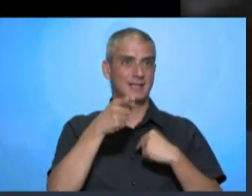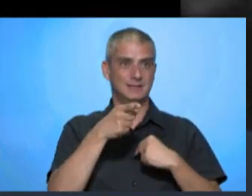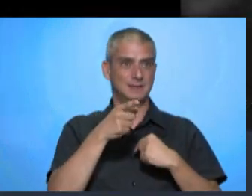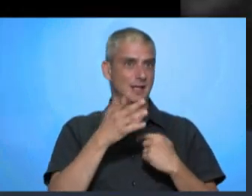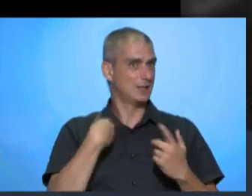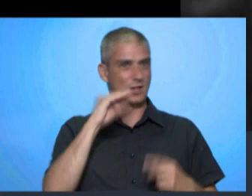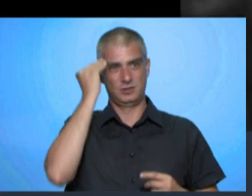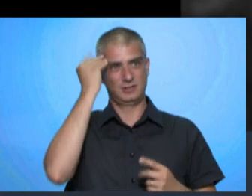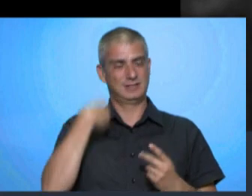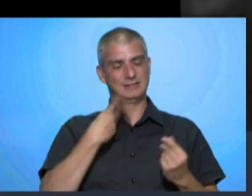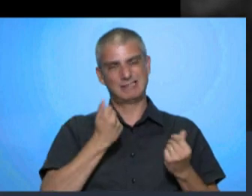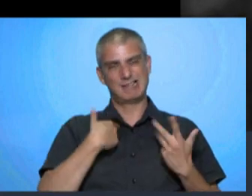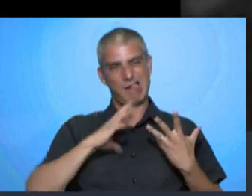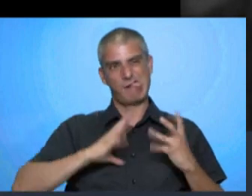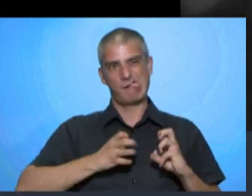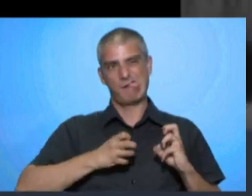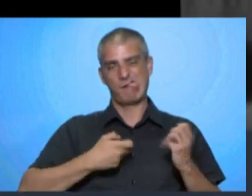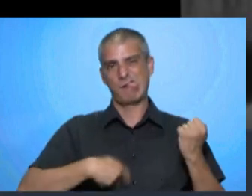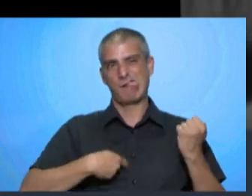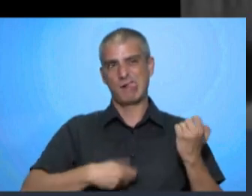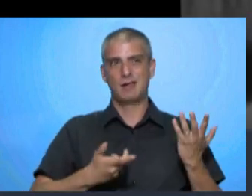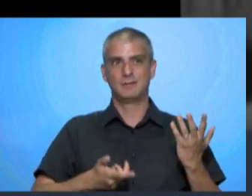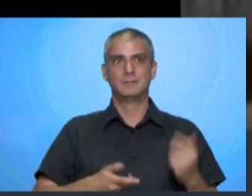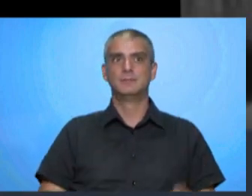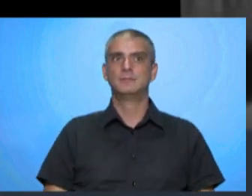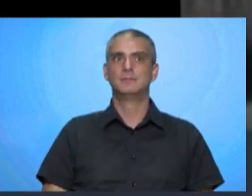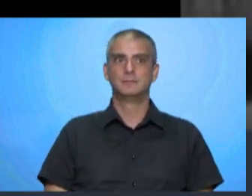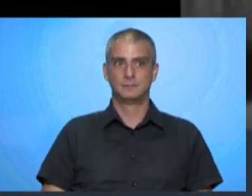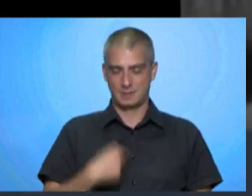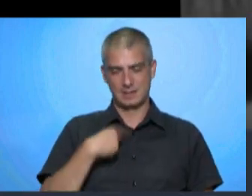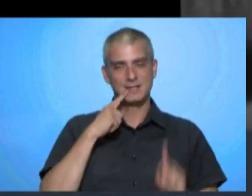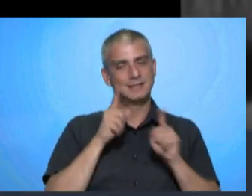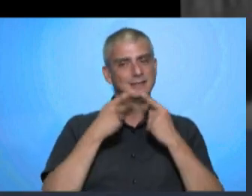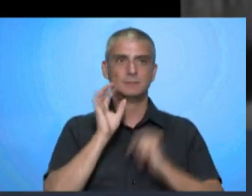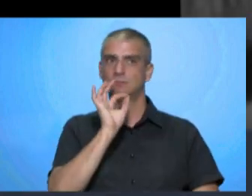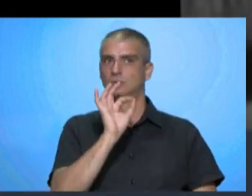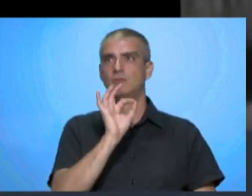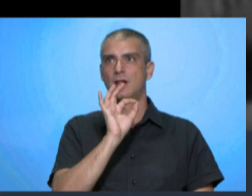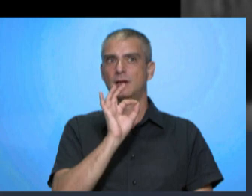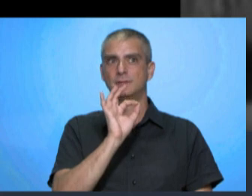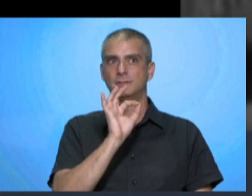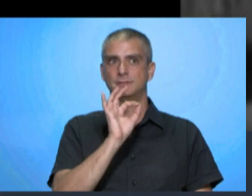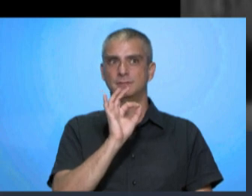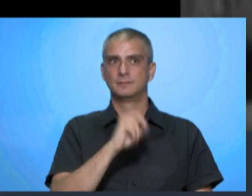I can't remember it myself. I'm a little rusty on it. I'll hum it for you.